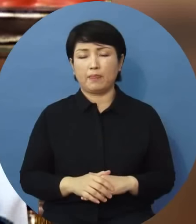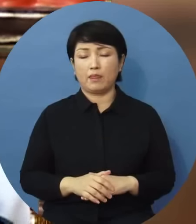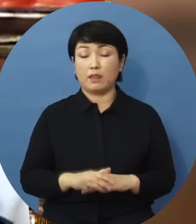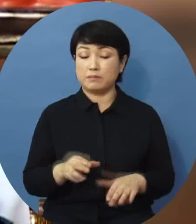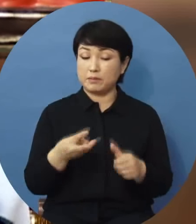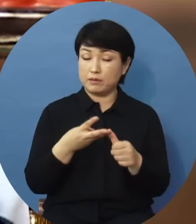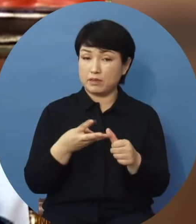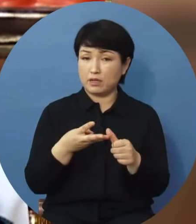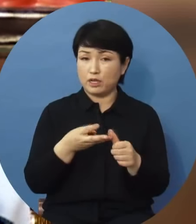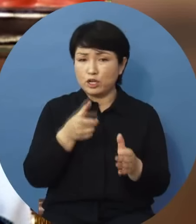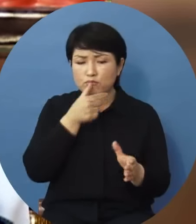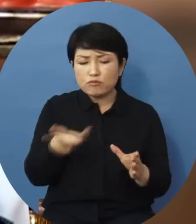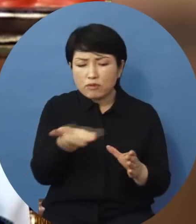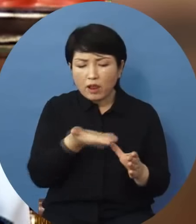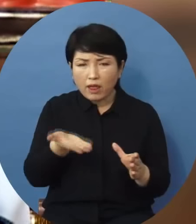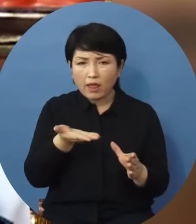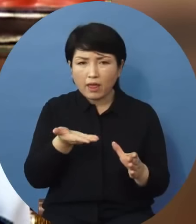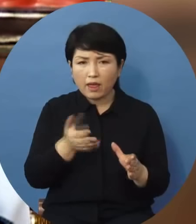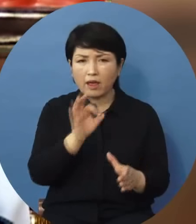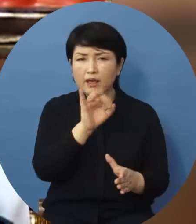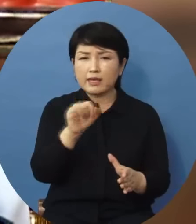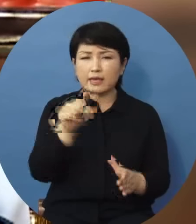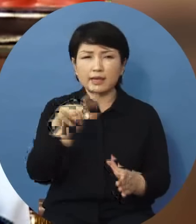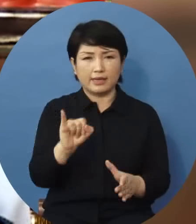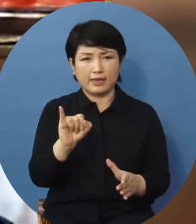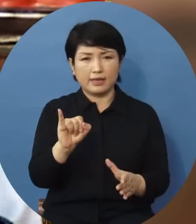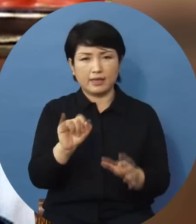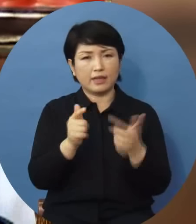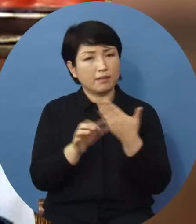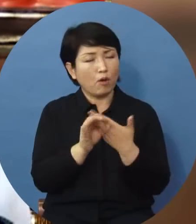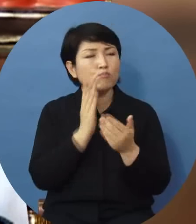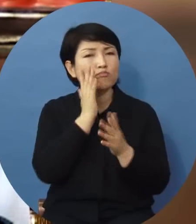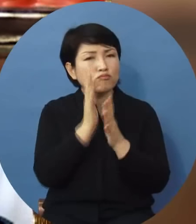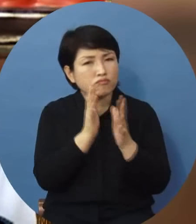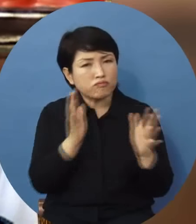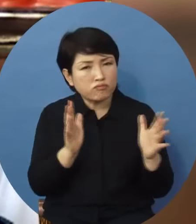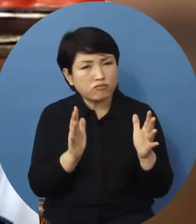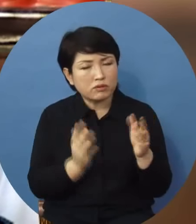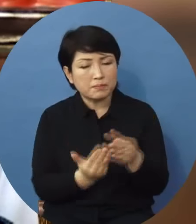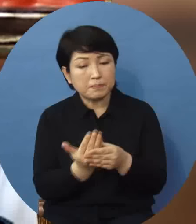이번에는 물에 이끼가 끼어 있거나 물풀이 자라고 있다면